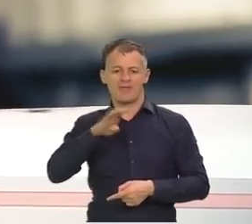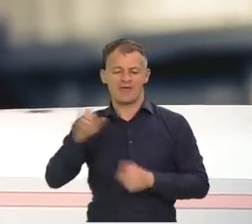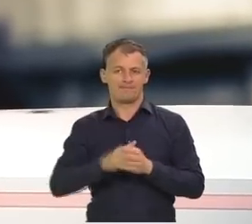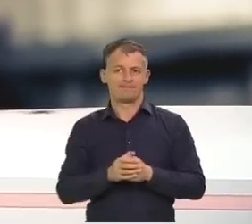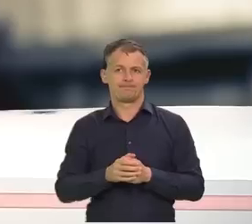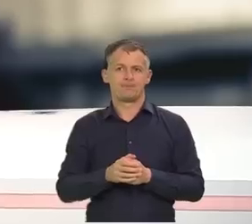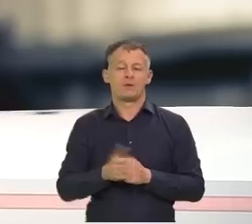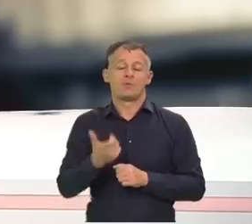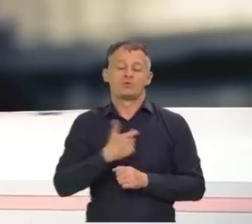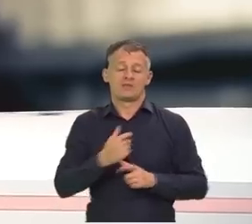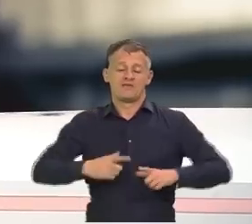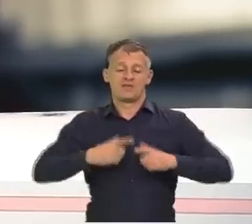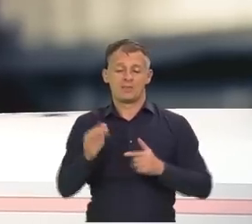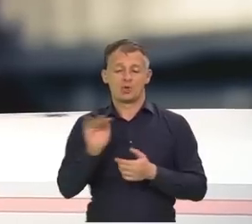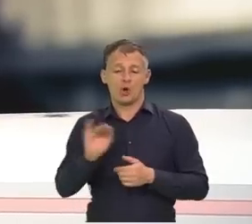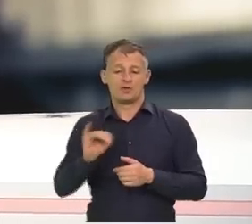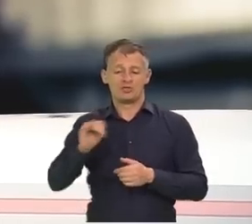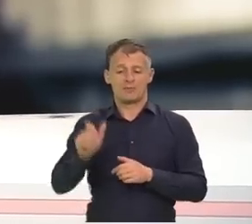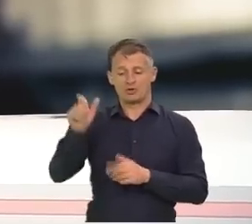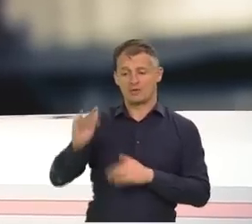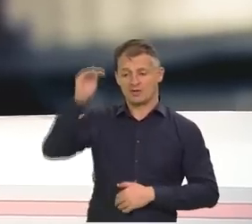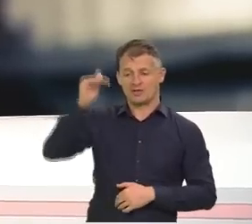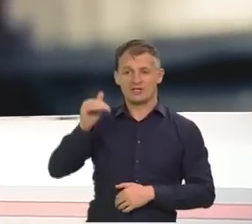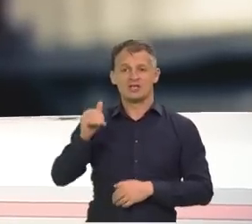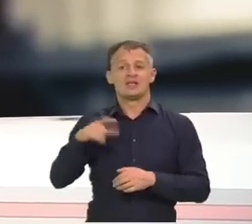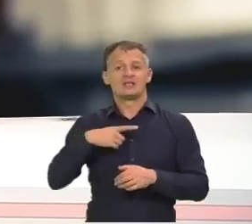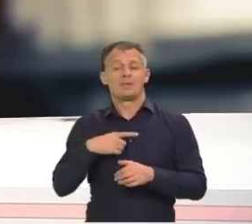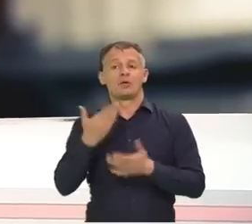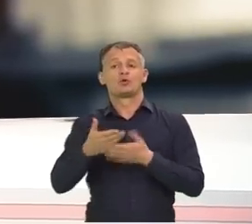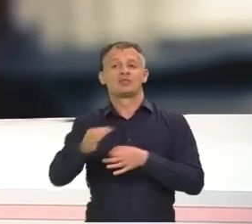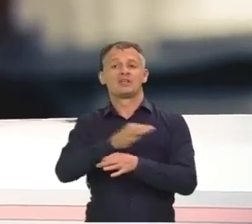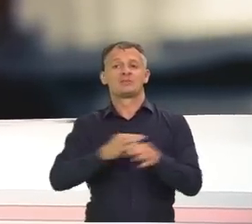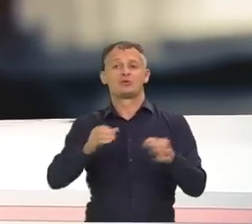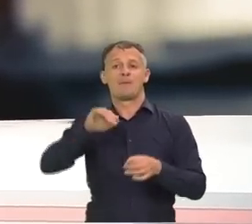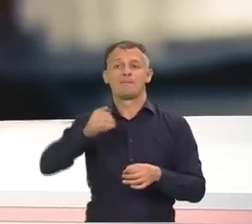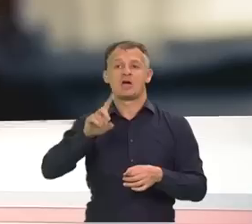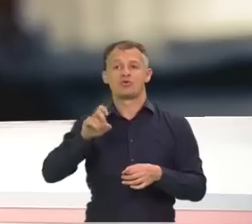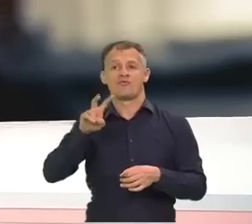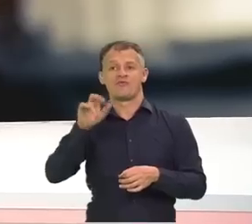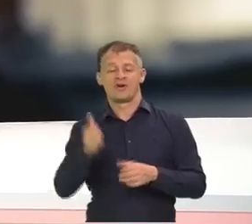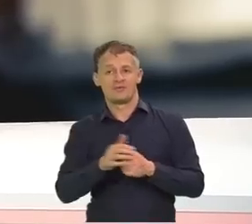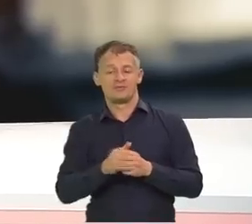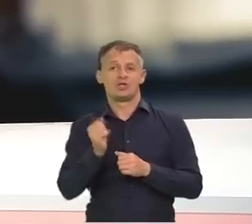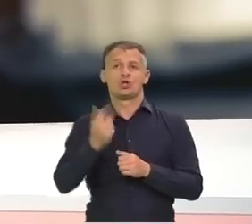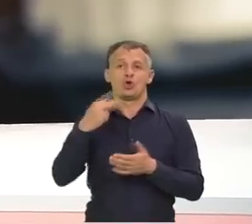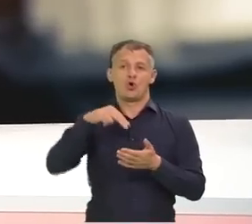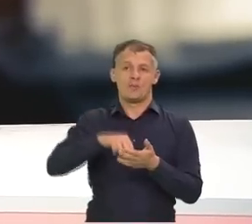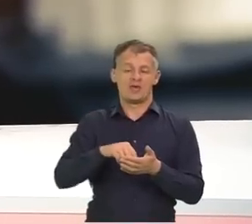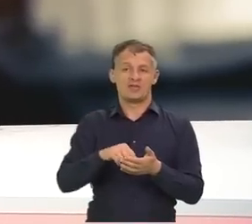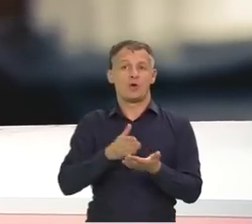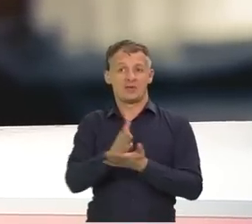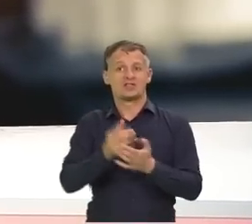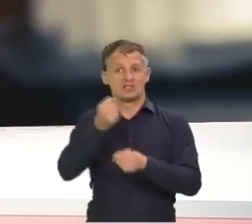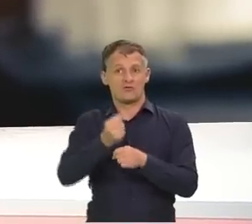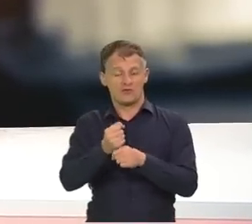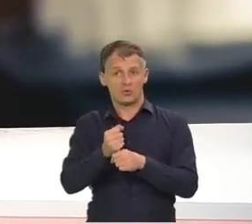Șansa copiilor și adulților bolnavi stă în transplantul de măduvă. La Institutul Clinic Fundeni au fost realizate peste 2.000 de astfel de intervenții.